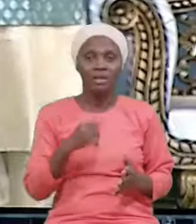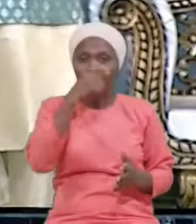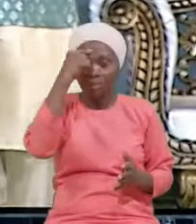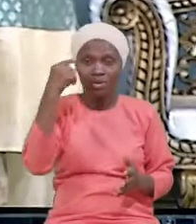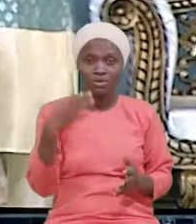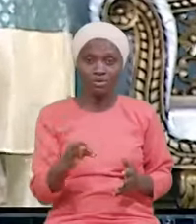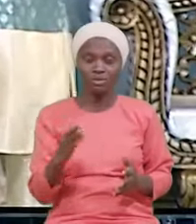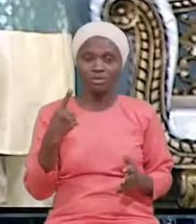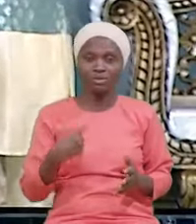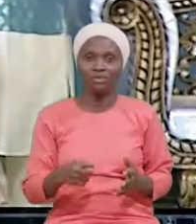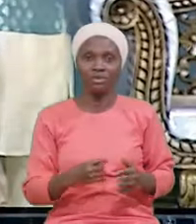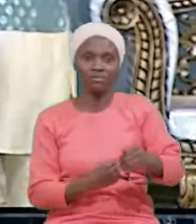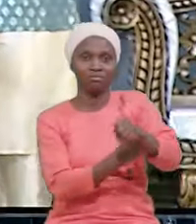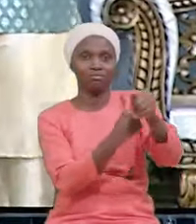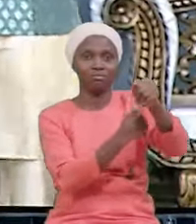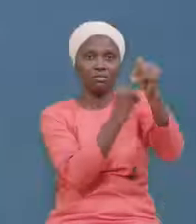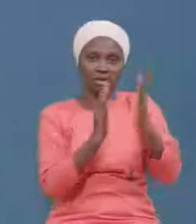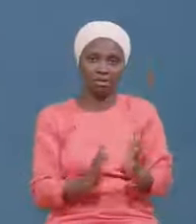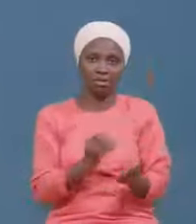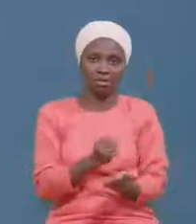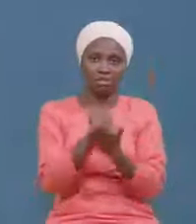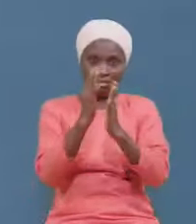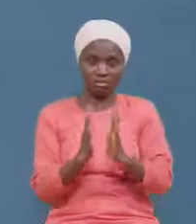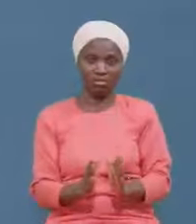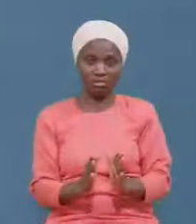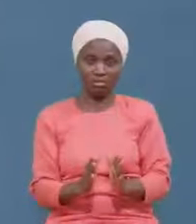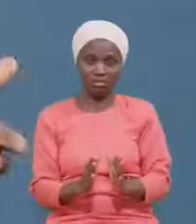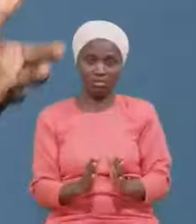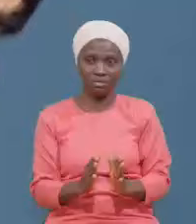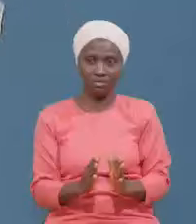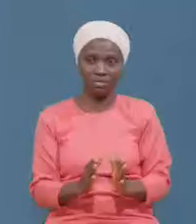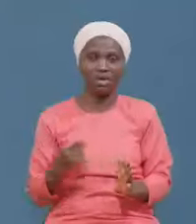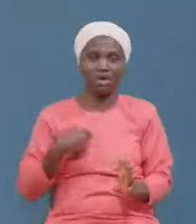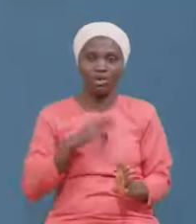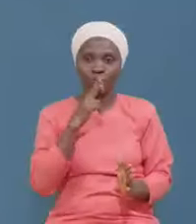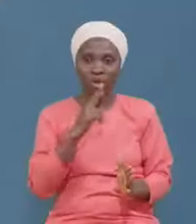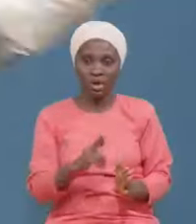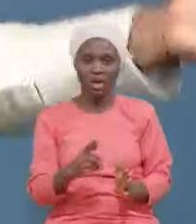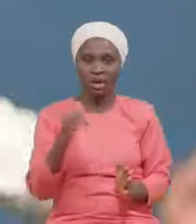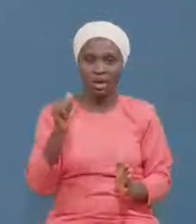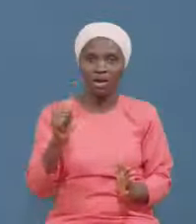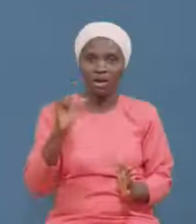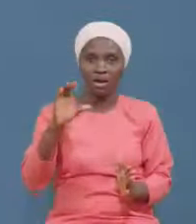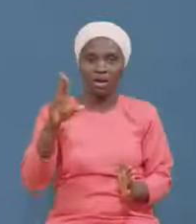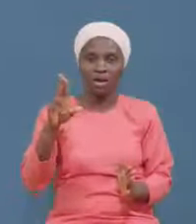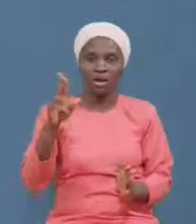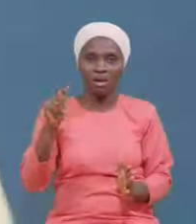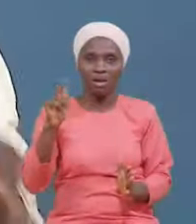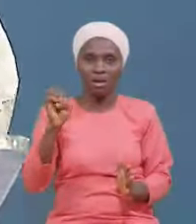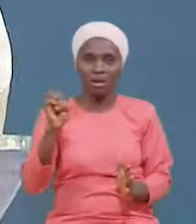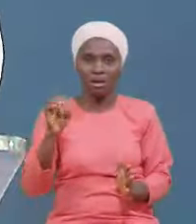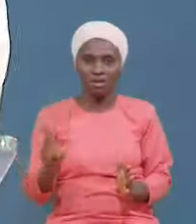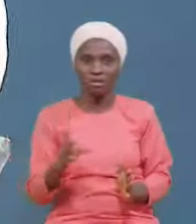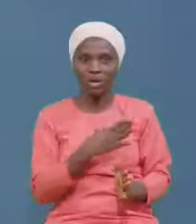the advocate. ఆ యొక్క న్యాయవాదిని బట్టి. We were acquitted and justified. మనము